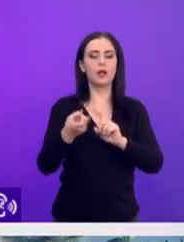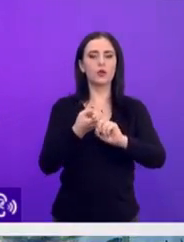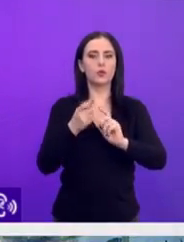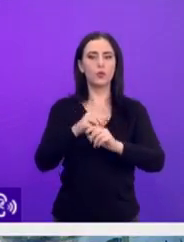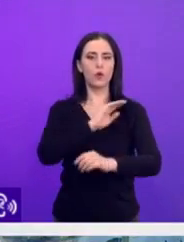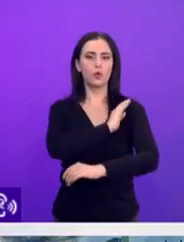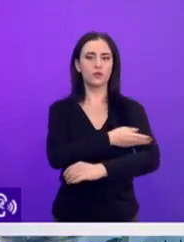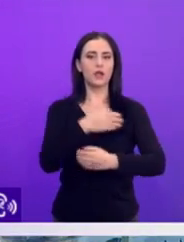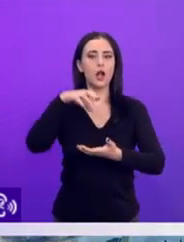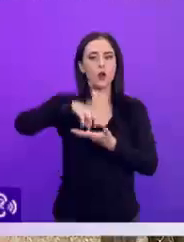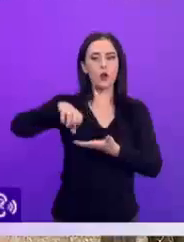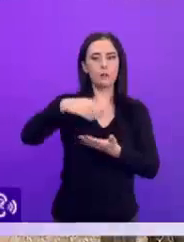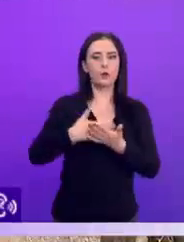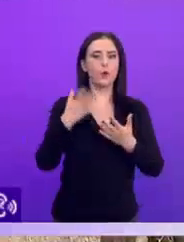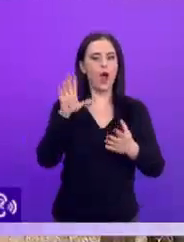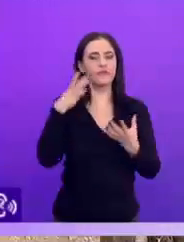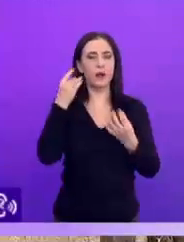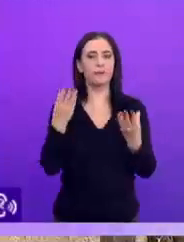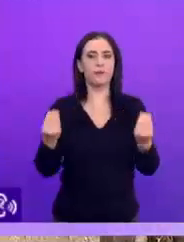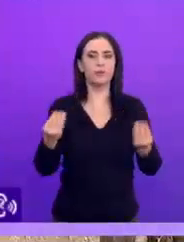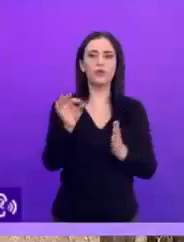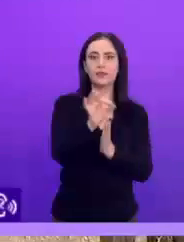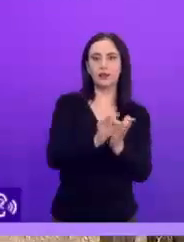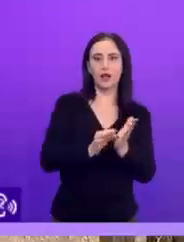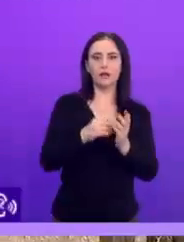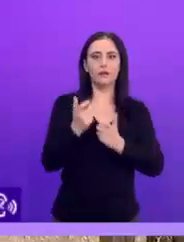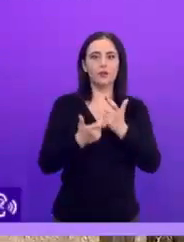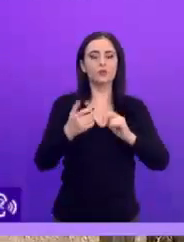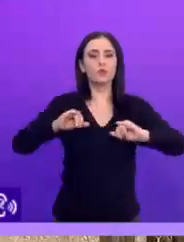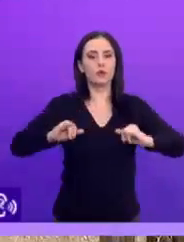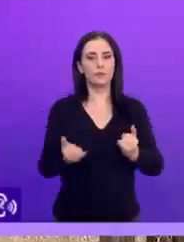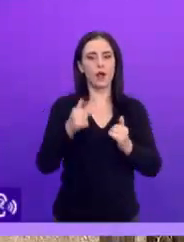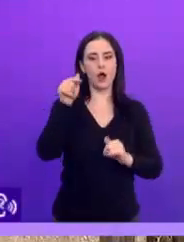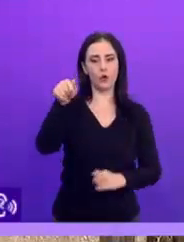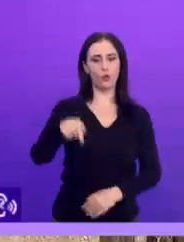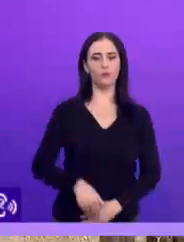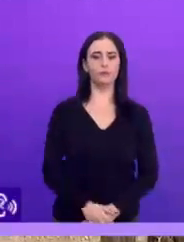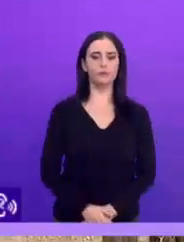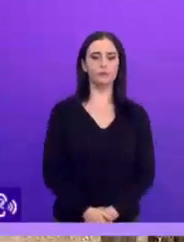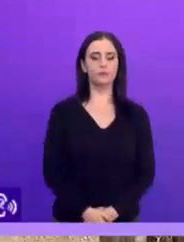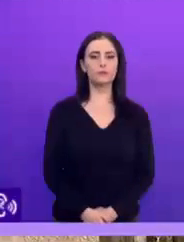locale, tocmai pentru a afla mai multe detalii despre ce s-a întâmplat acolo.